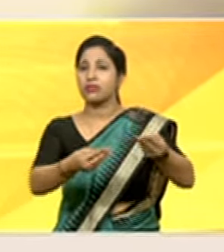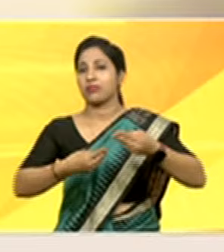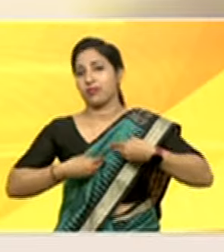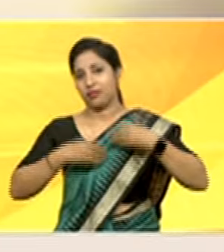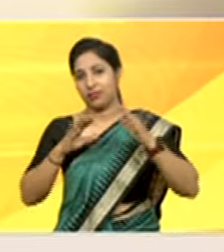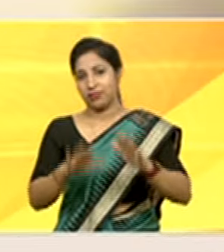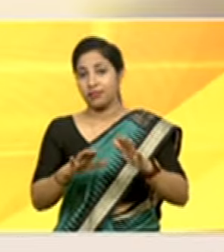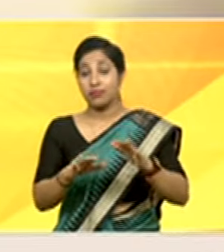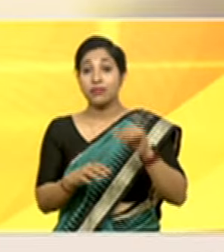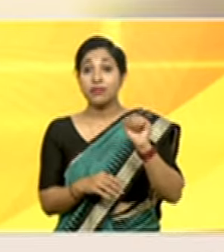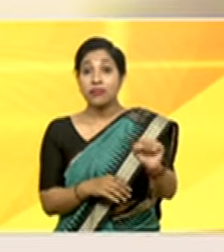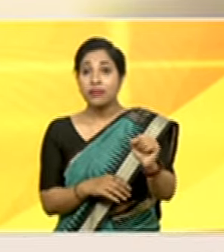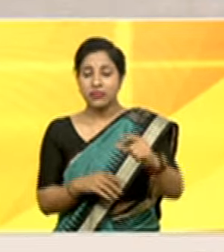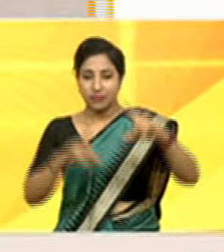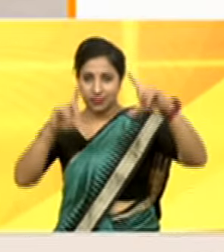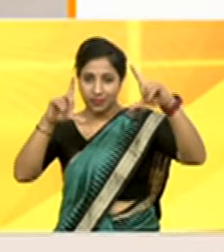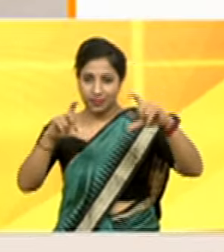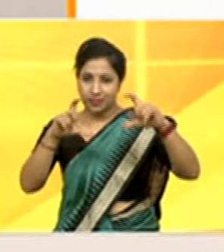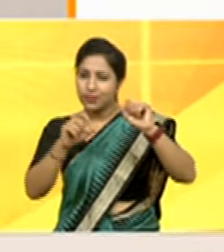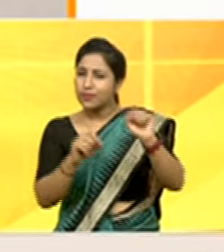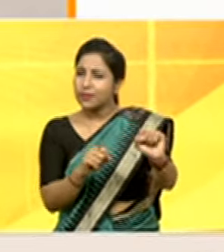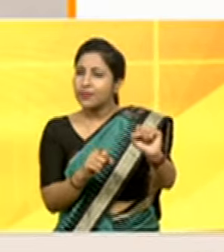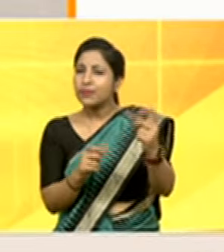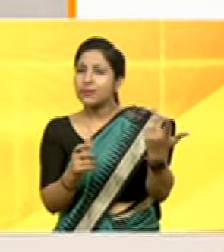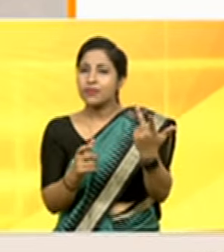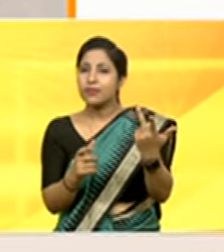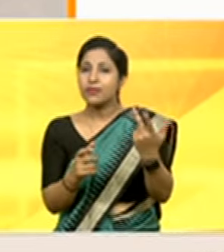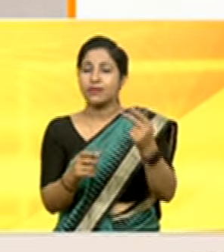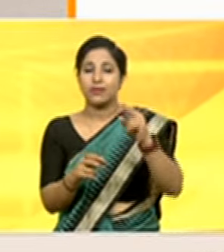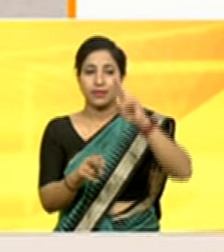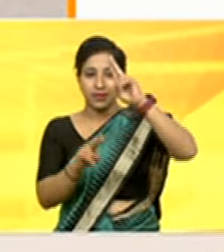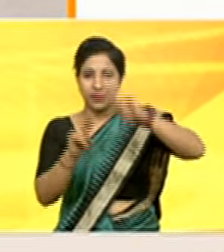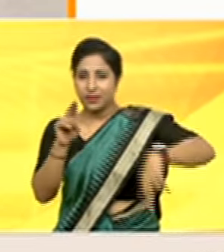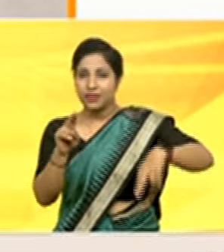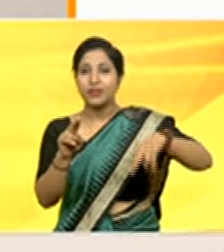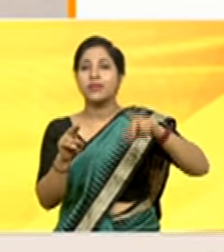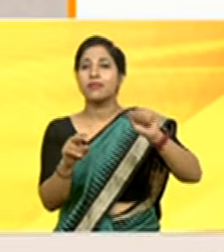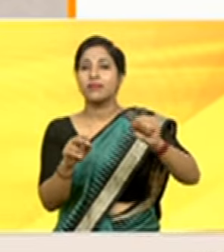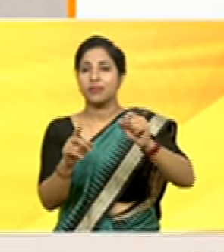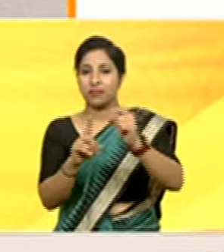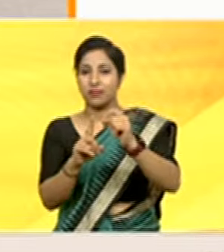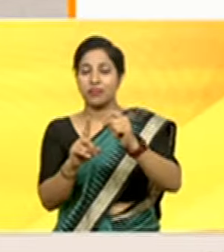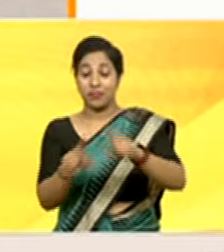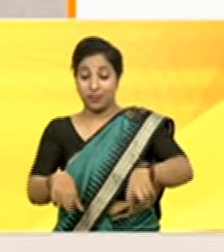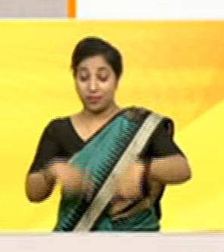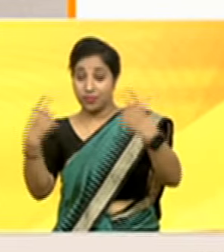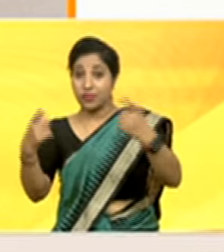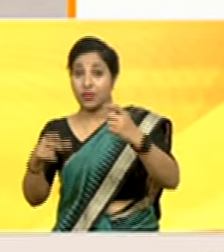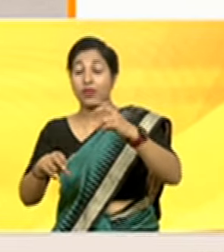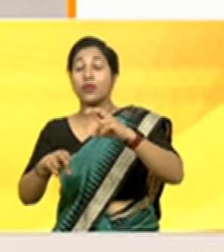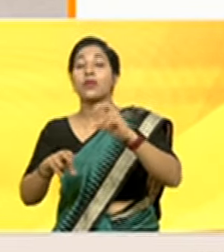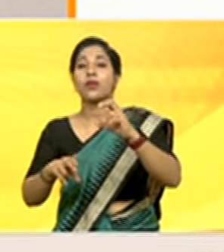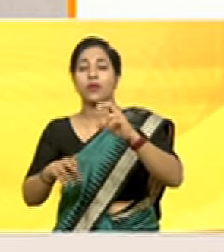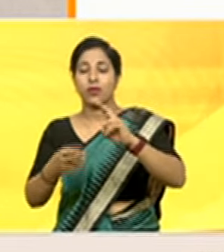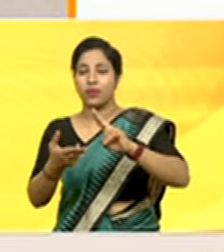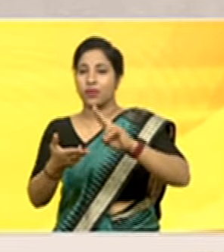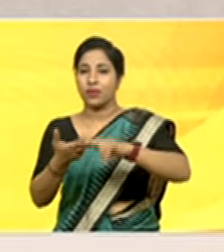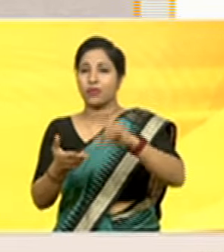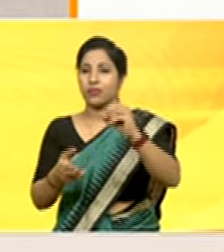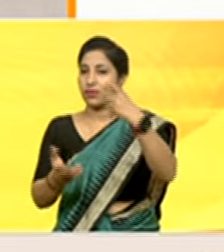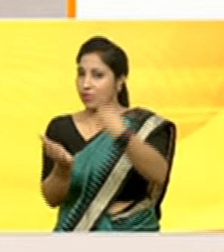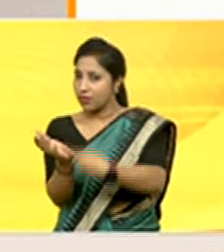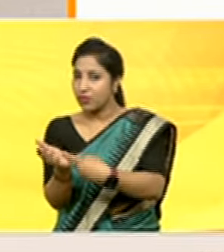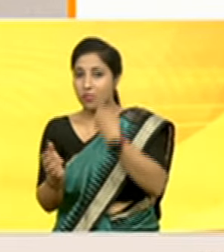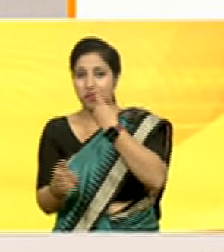वो अपनी तस्वीरों को हैस्टेग प्लांट फॉर मदर और